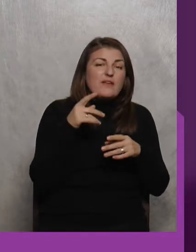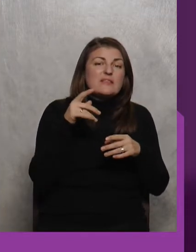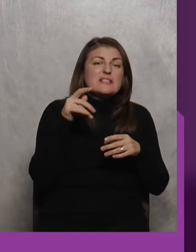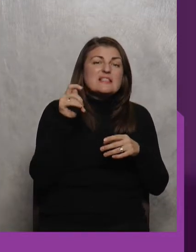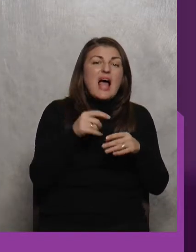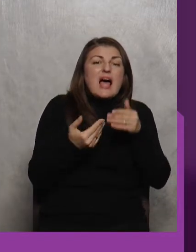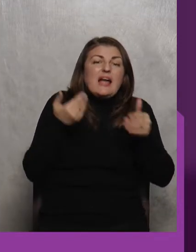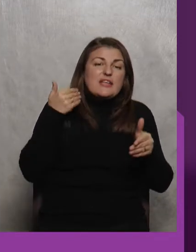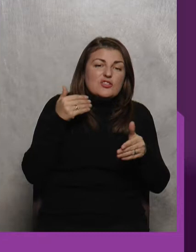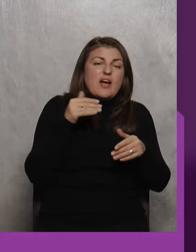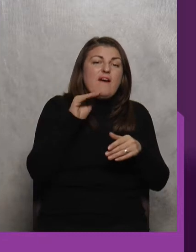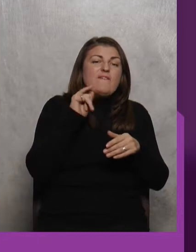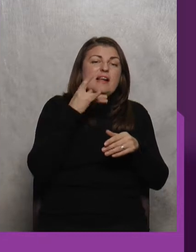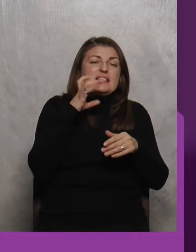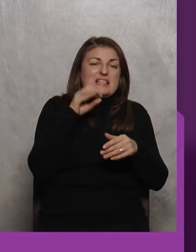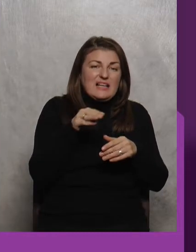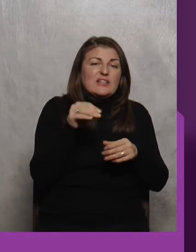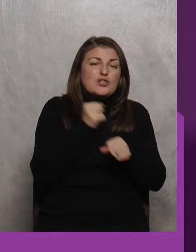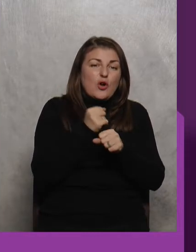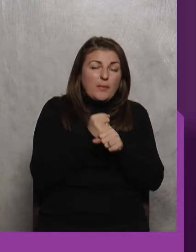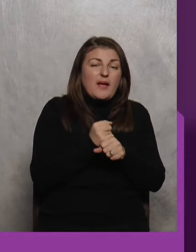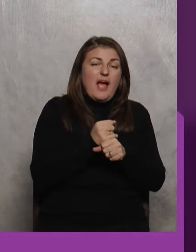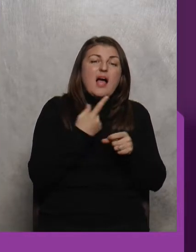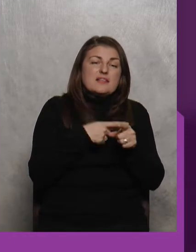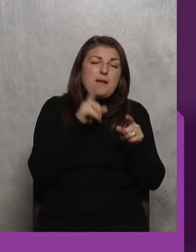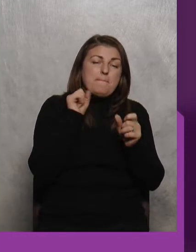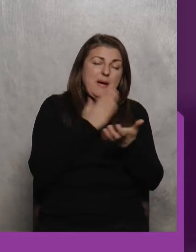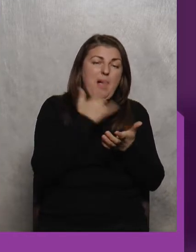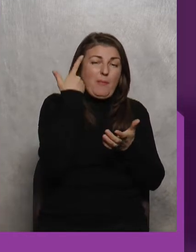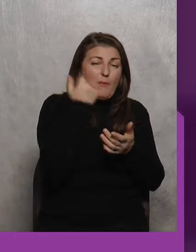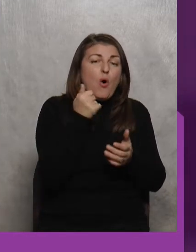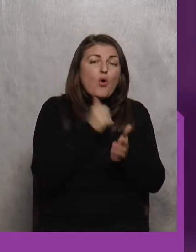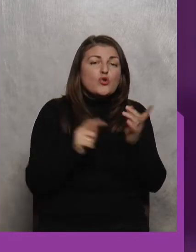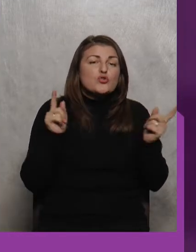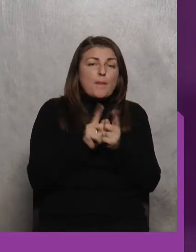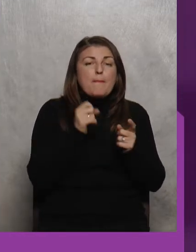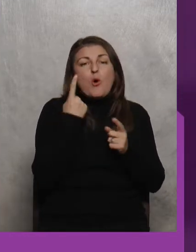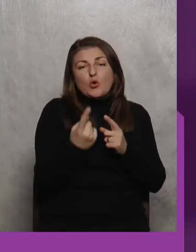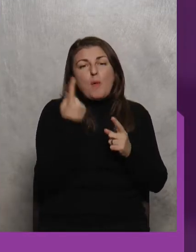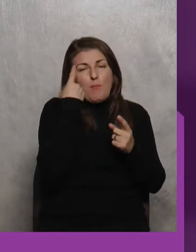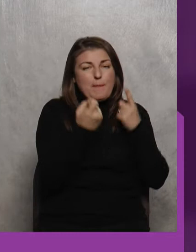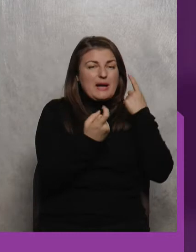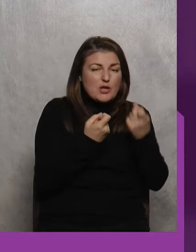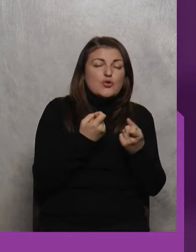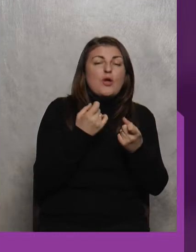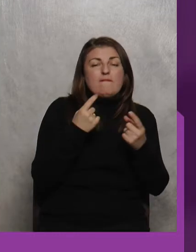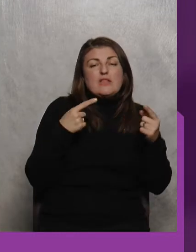стартанути раніше, фальстарт зробив. Так само має попередження, у кожного суперника по одному попередженню,